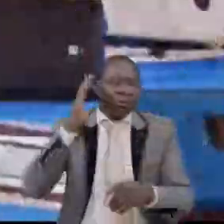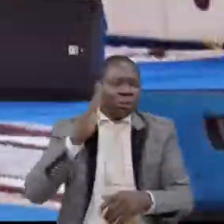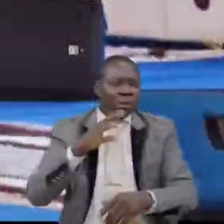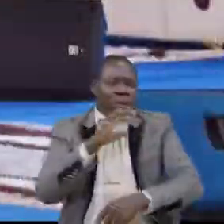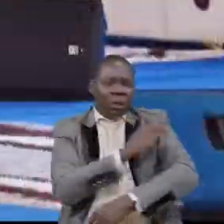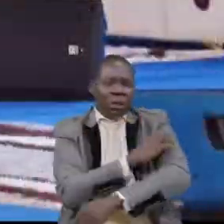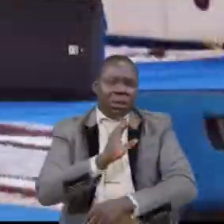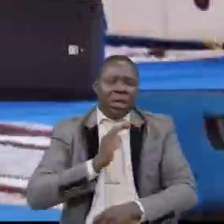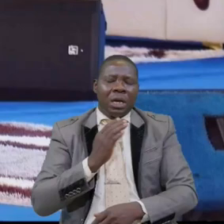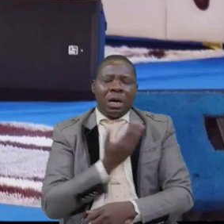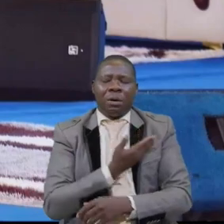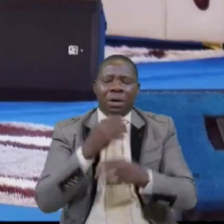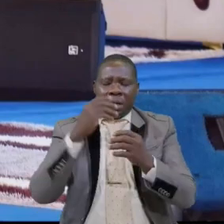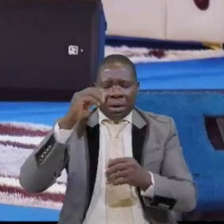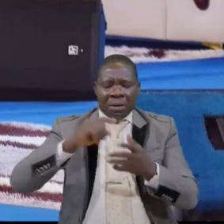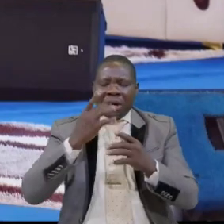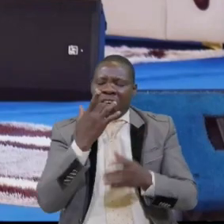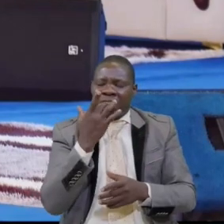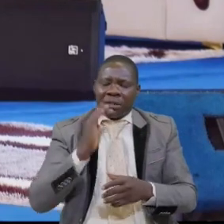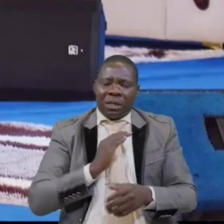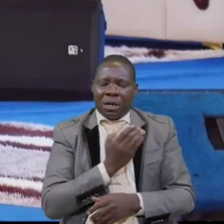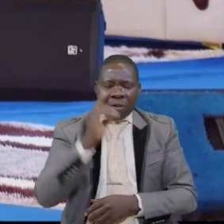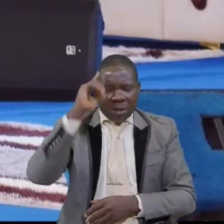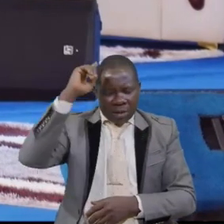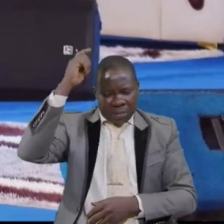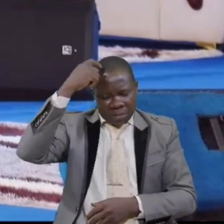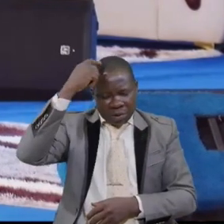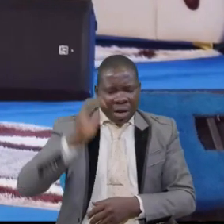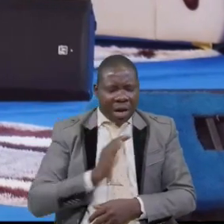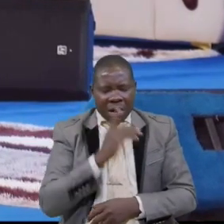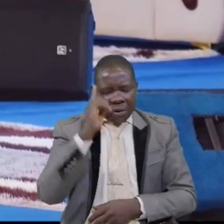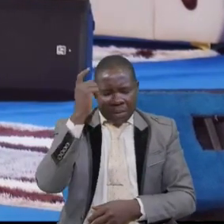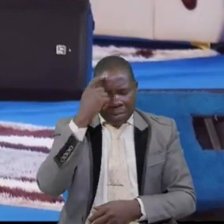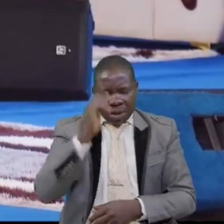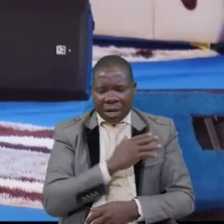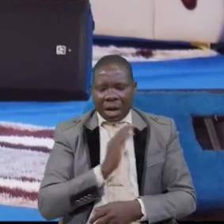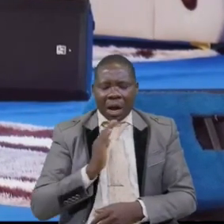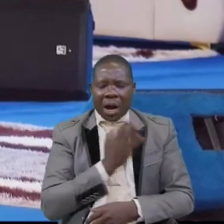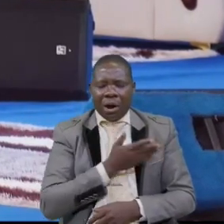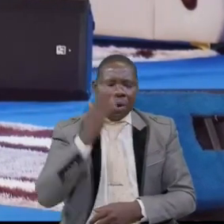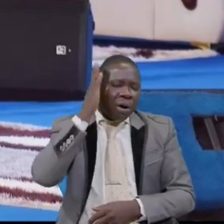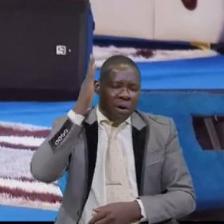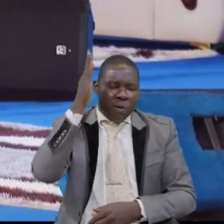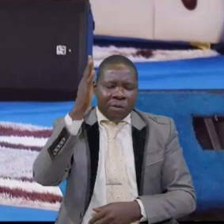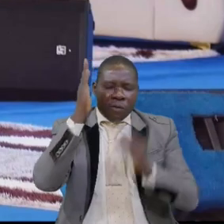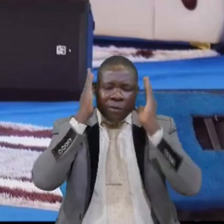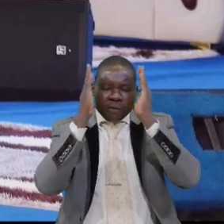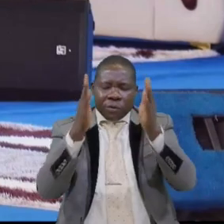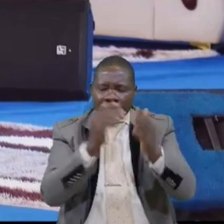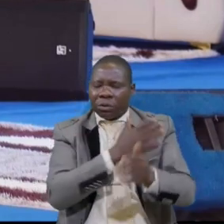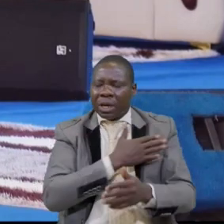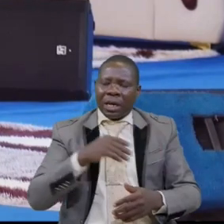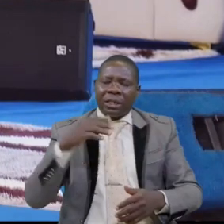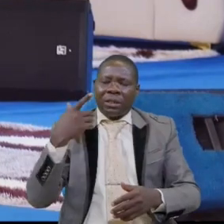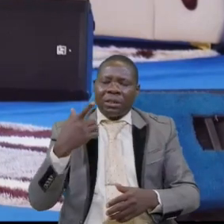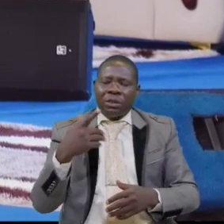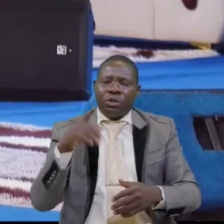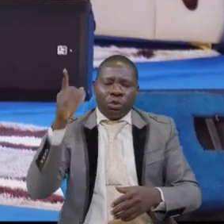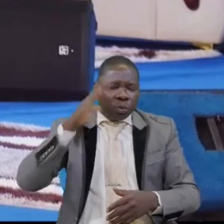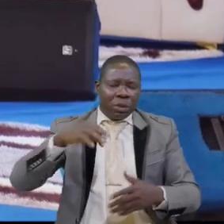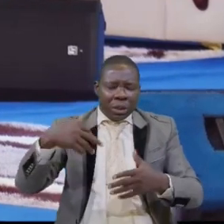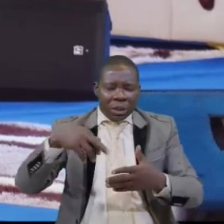notre cerveau, notre pensée, notre concentration, et l'énergie divine en nous, afin que